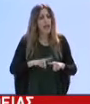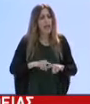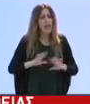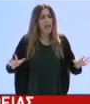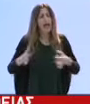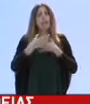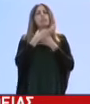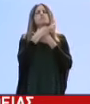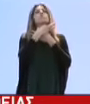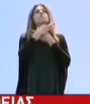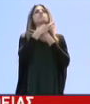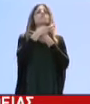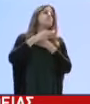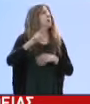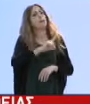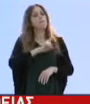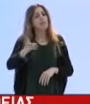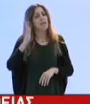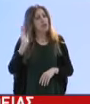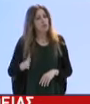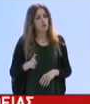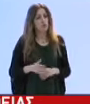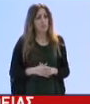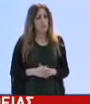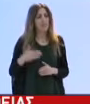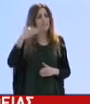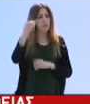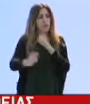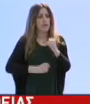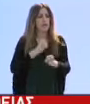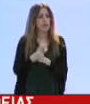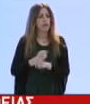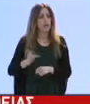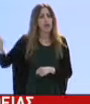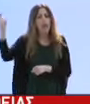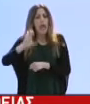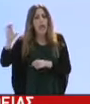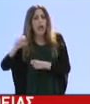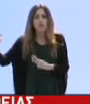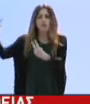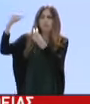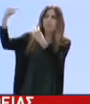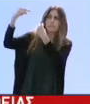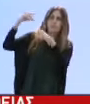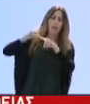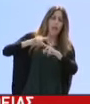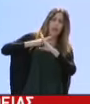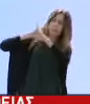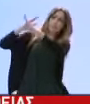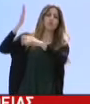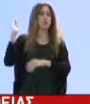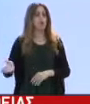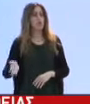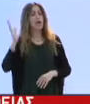θηλιά της επιτήρησης των δανειστών στα επόμενα χρόνια. Να πάρουμε επιτέλους τις τύχες της χώρας στα δικά μας